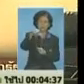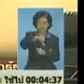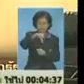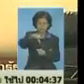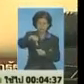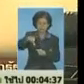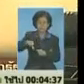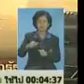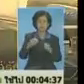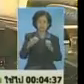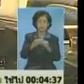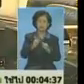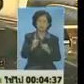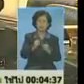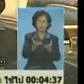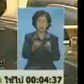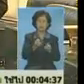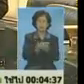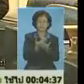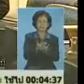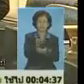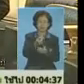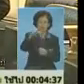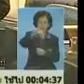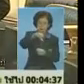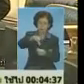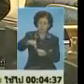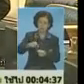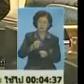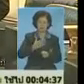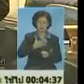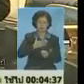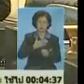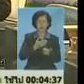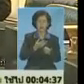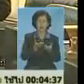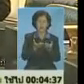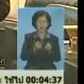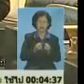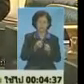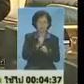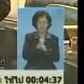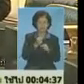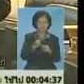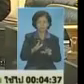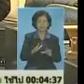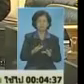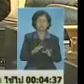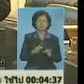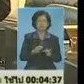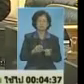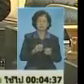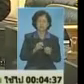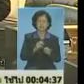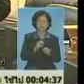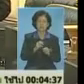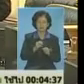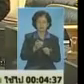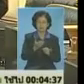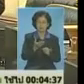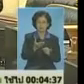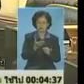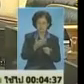นะอย่าได้ผุดได้เกิดถ้าผมรับผิดชอบตอนหลังแล้วมีทุจริตที่ไม่ชอบขอให้ผมหายนะทั้งส่วนตัวและ